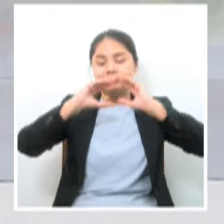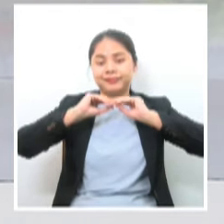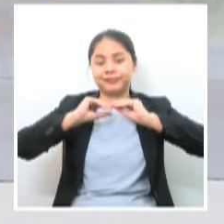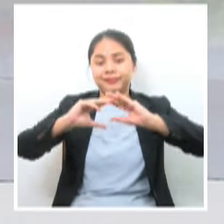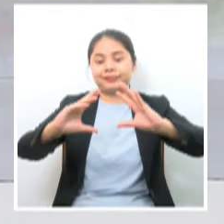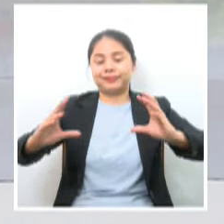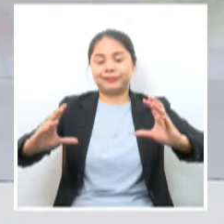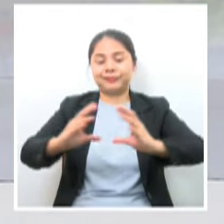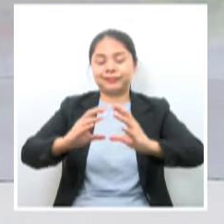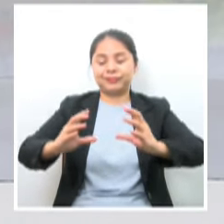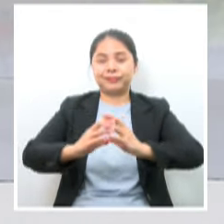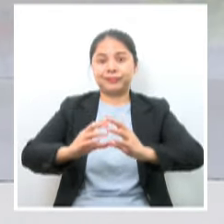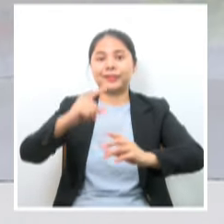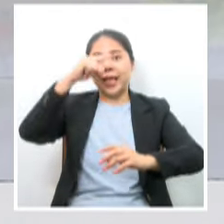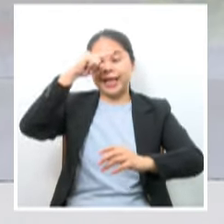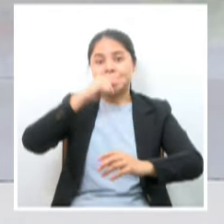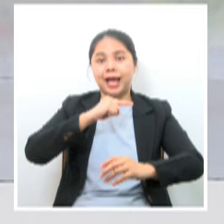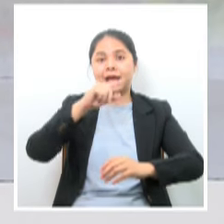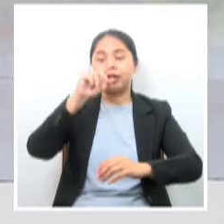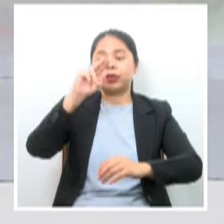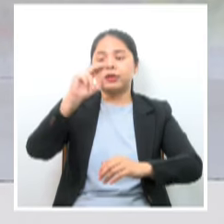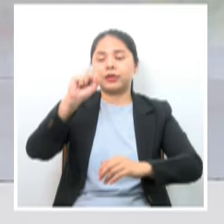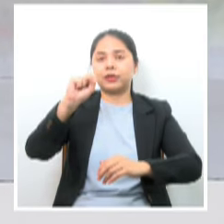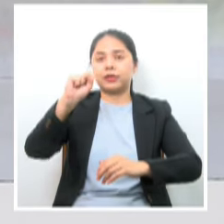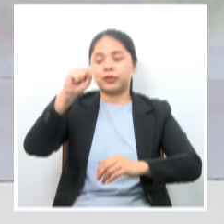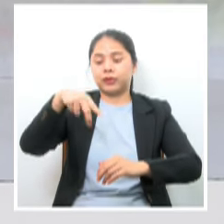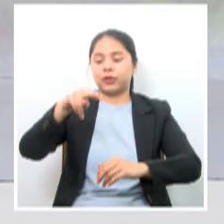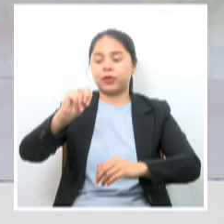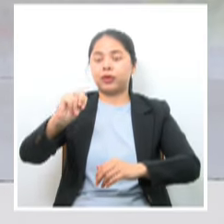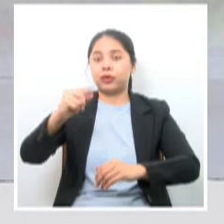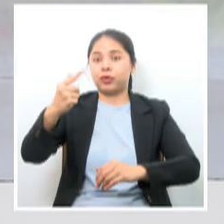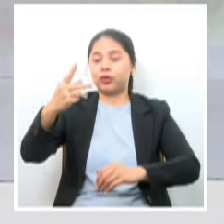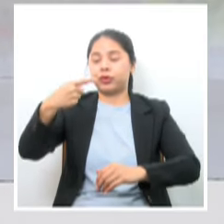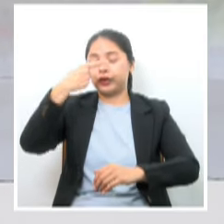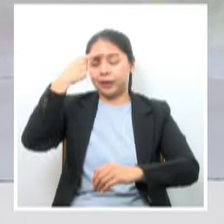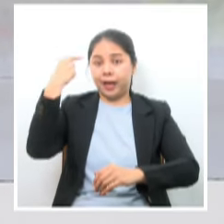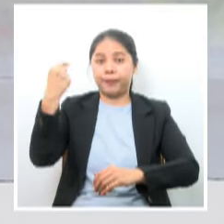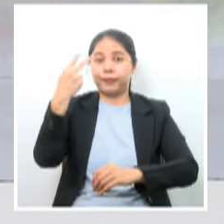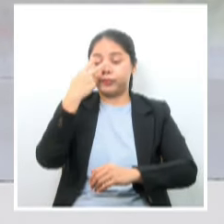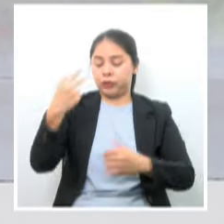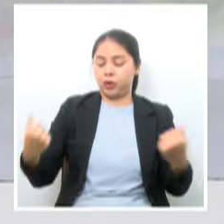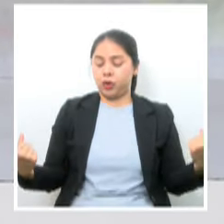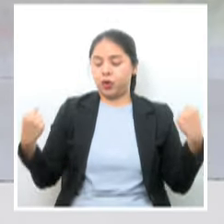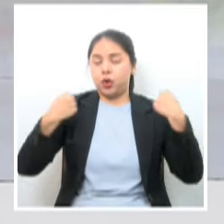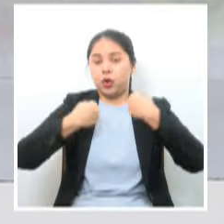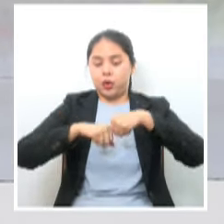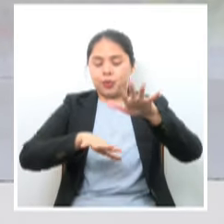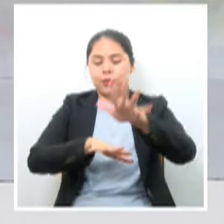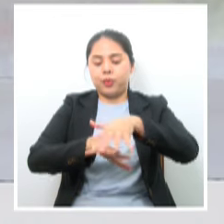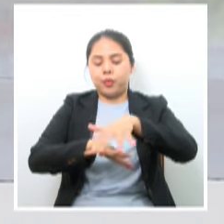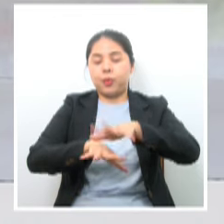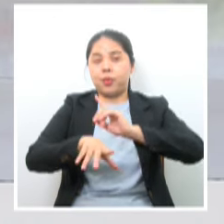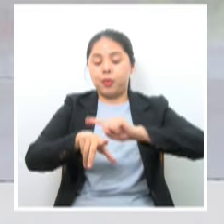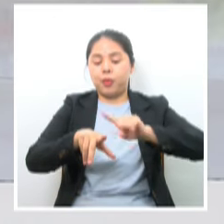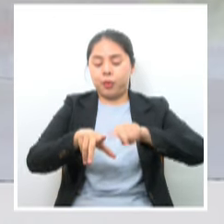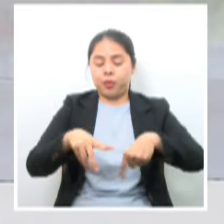ติพันธุ์ไทยทรงดำไม่ว่าจะเป็นเรื่องของแฟชั่นเอกลักษณ์ของการแต่งกายด้วยผ้าสิ้นผ้าสวงอ